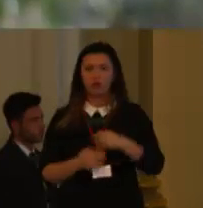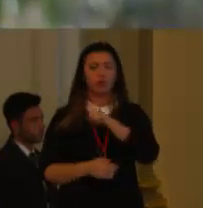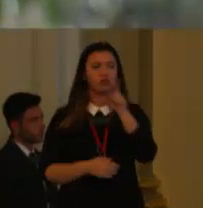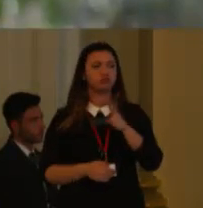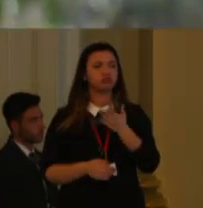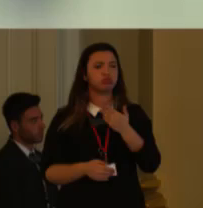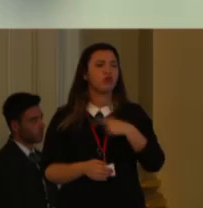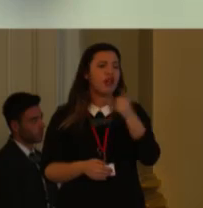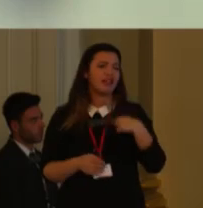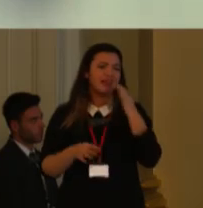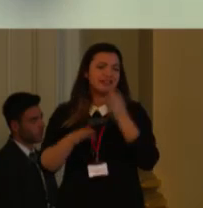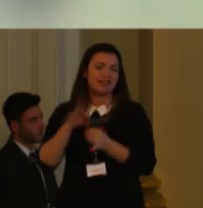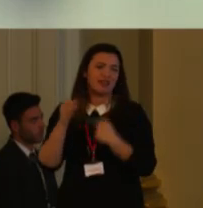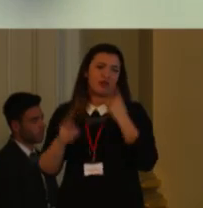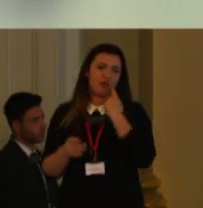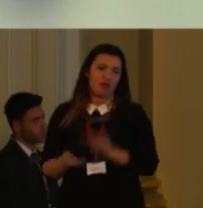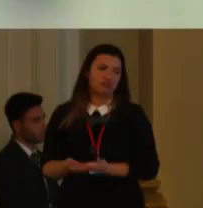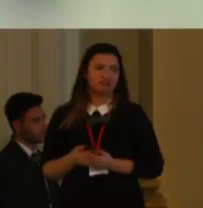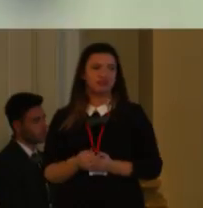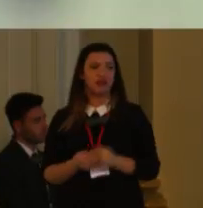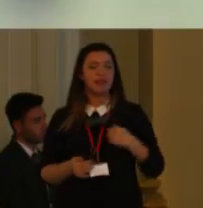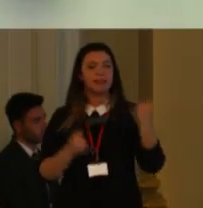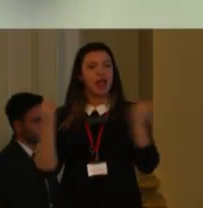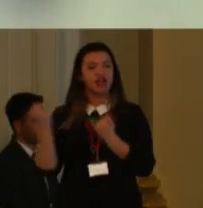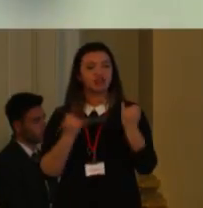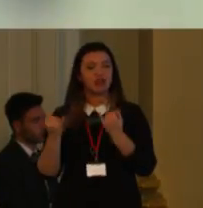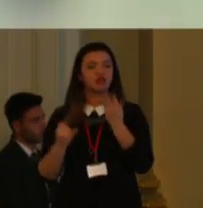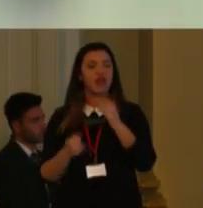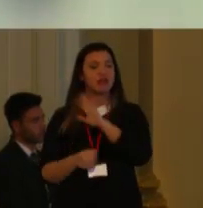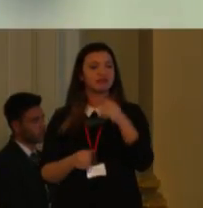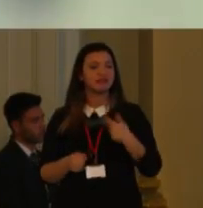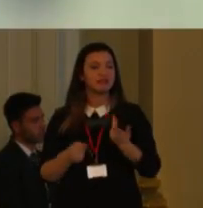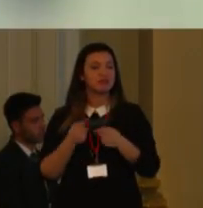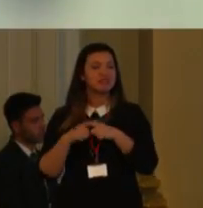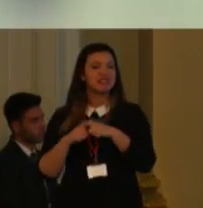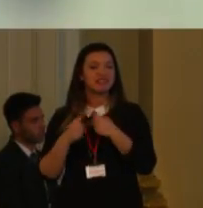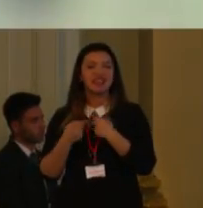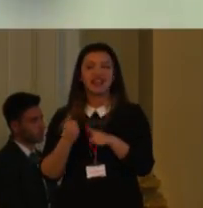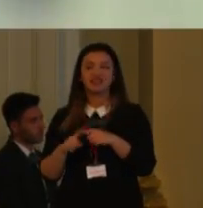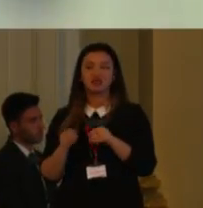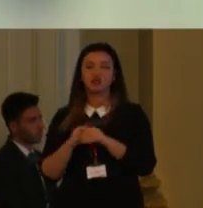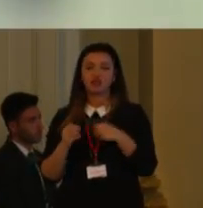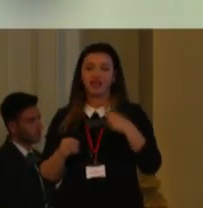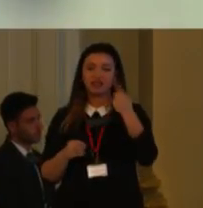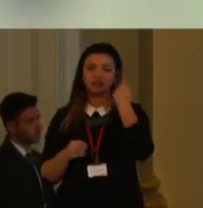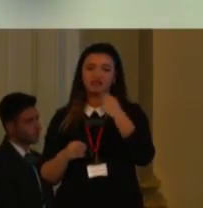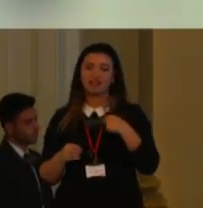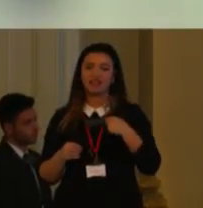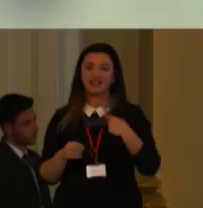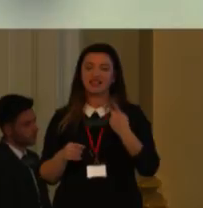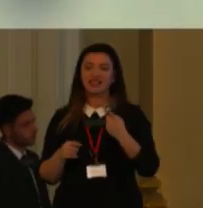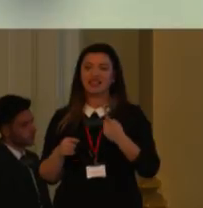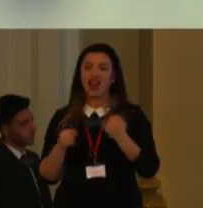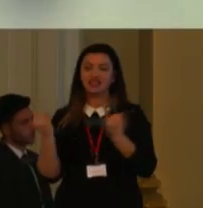da insan. Bu zaten tartışmaların çoğu da herhalde siyasetten kaynaklanıyor, bu söylemlerden kaynaklanıyor. Ya bunları